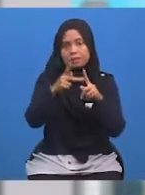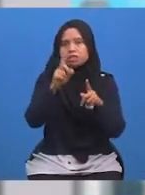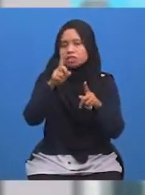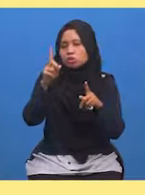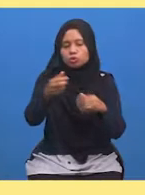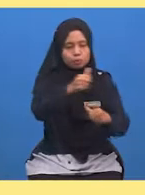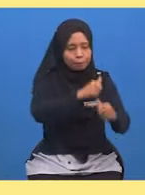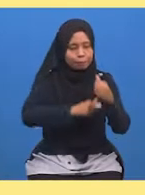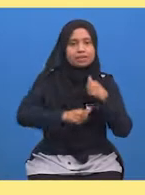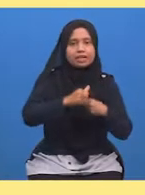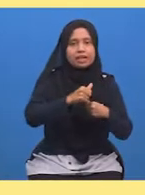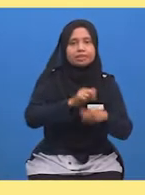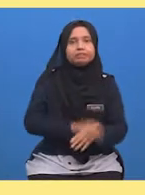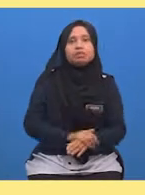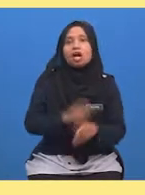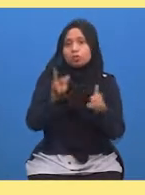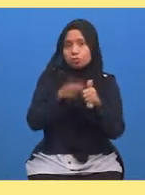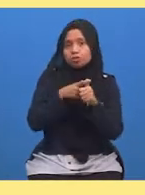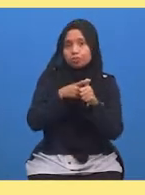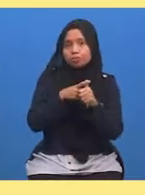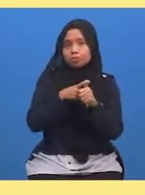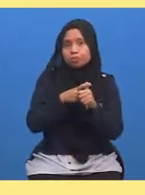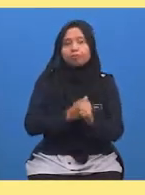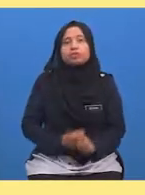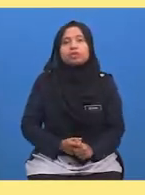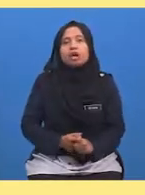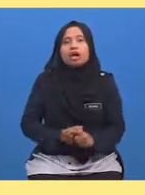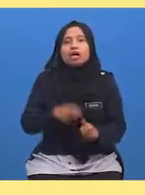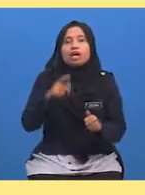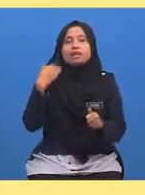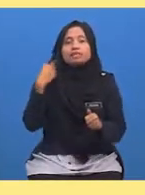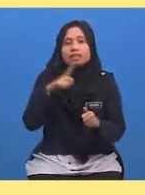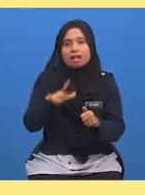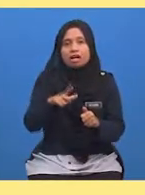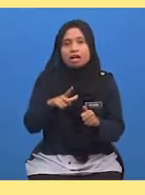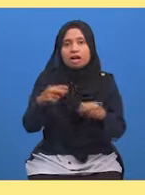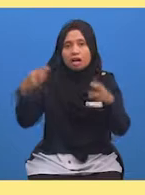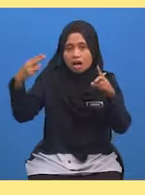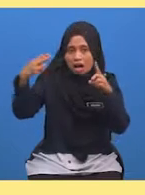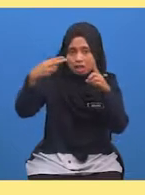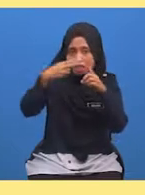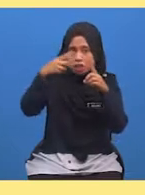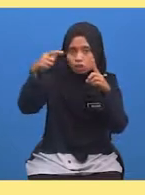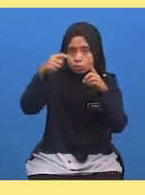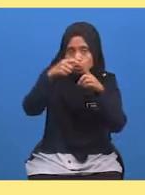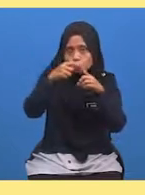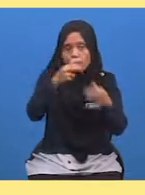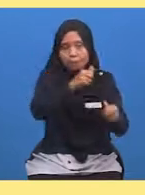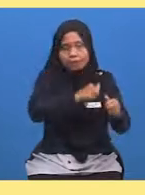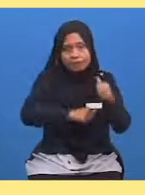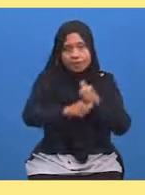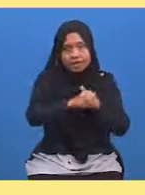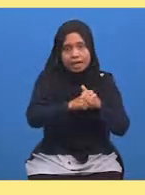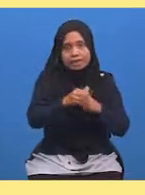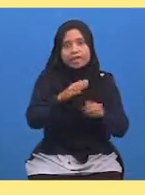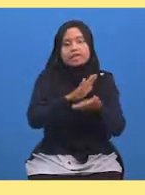perniagaan. Yang pertama, ia merupakan hala tuju perniagaan dan dijadikan